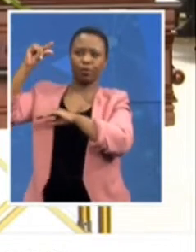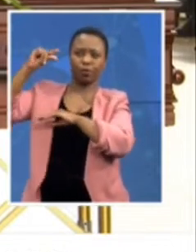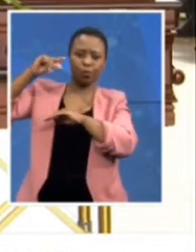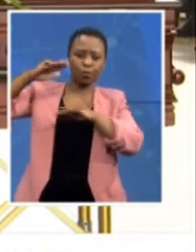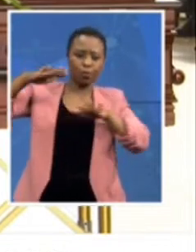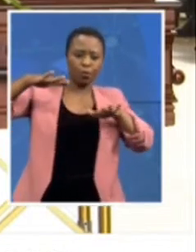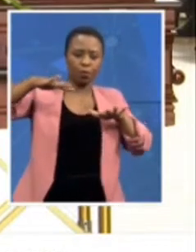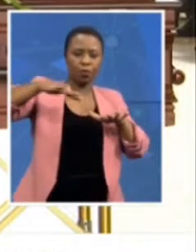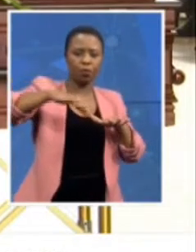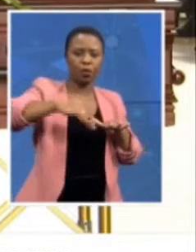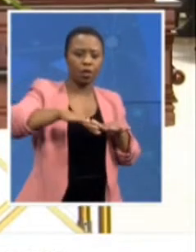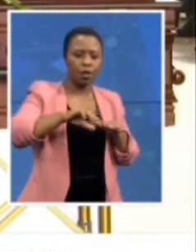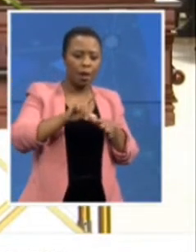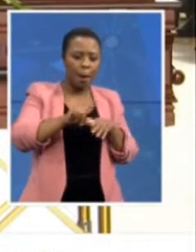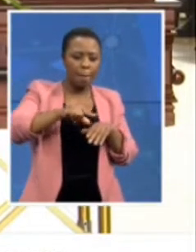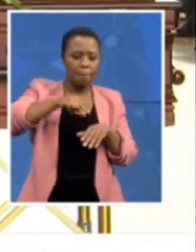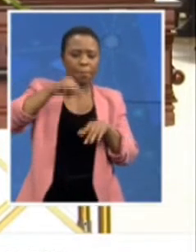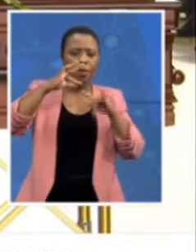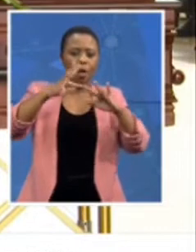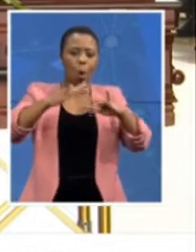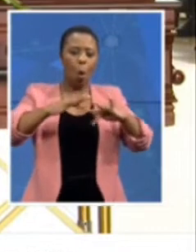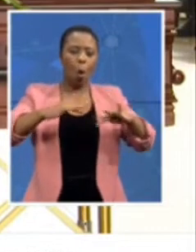Lapha ilanga lingenisile.